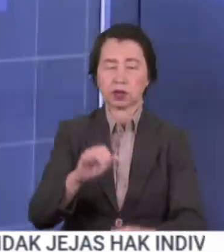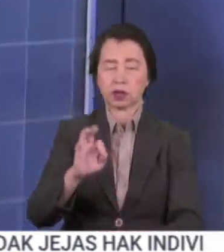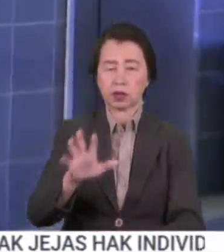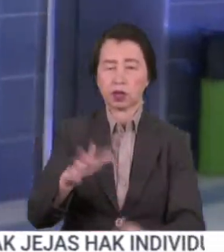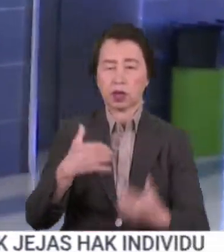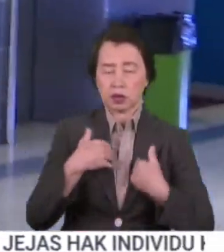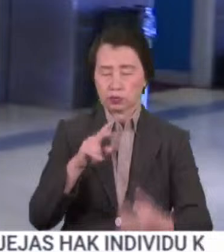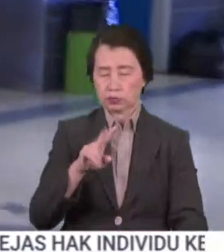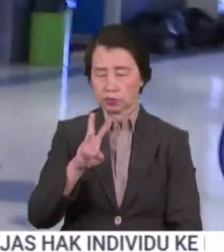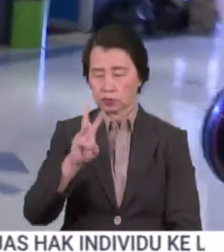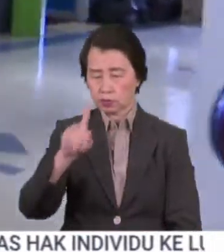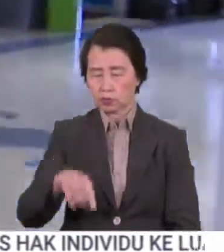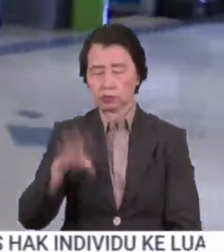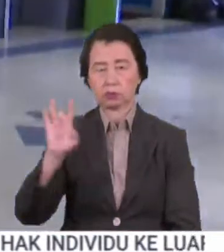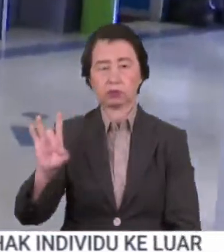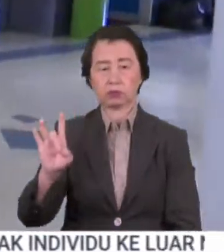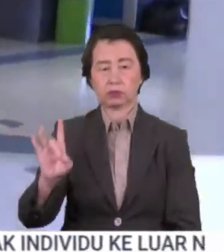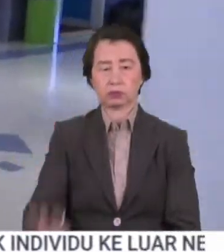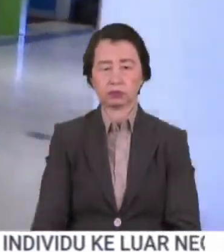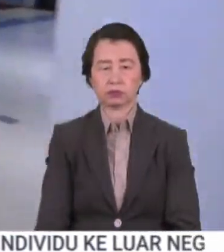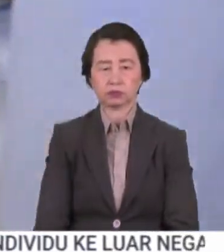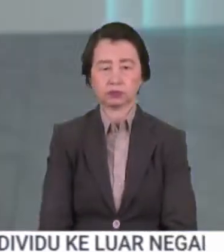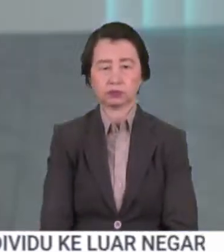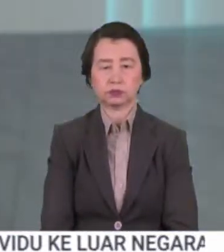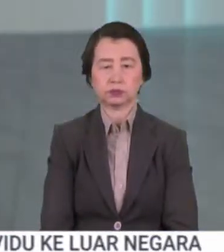26 Agus ini